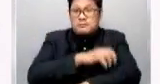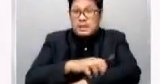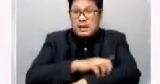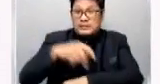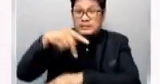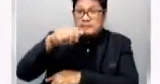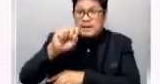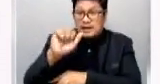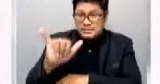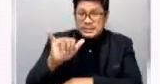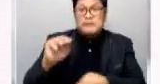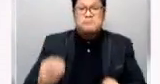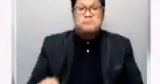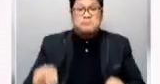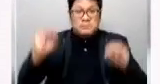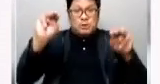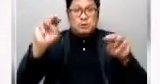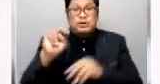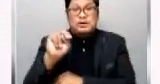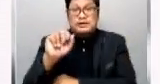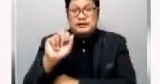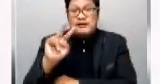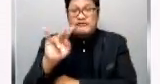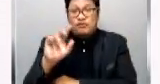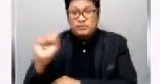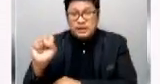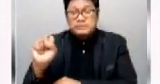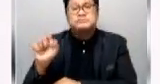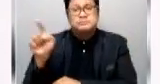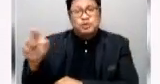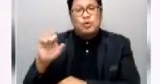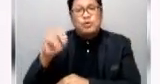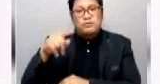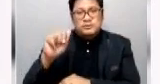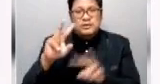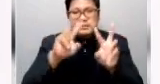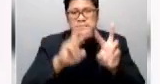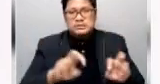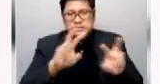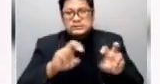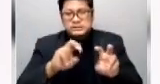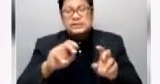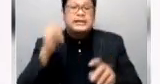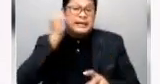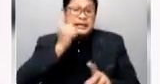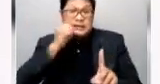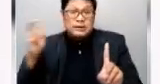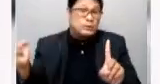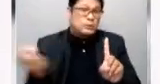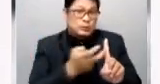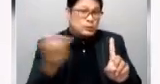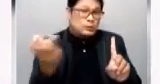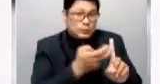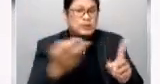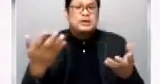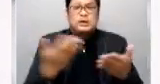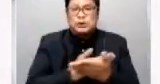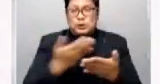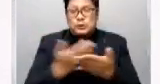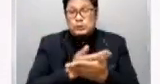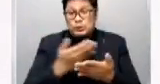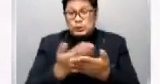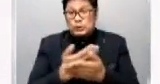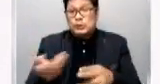at Navotas. Sabi po ng OCTA Research, ang daily attack rate ay bilang ng mga bagong kaso kada araw, depende po